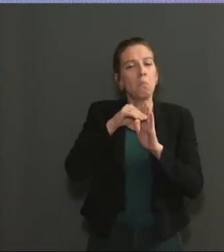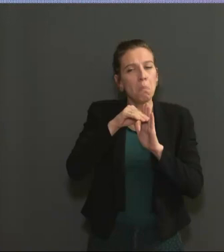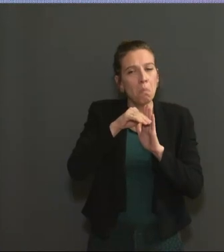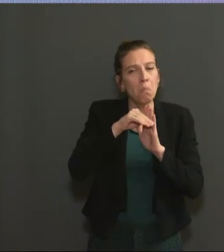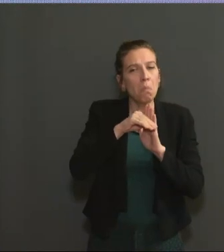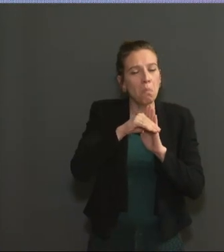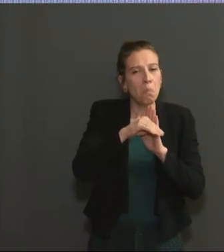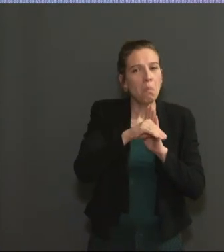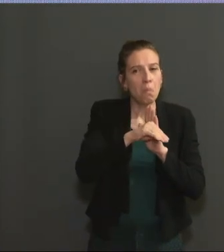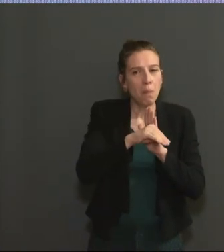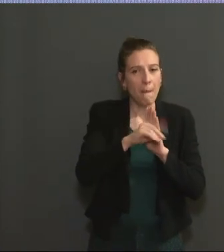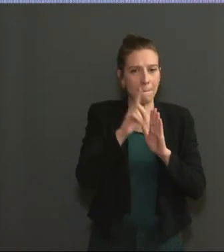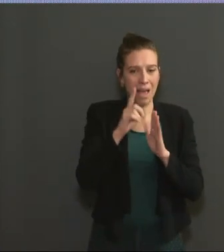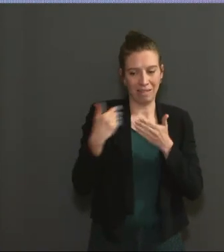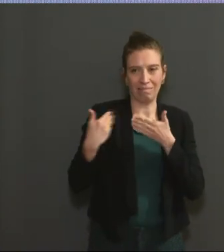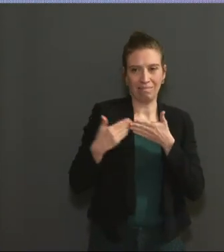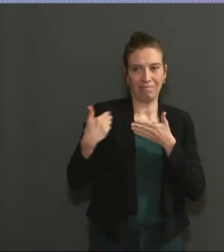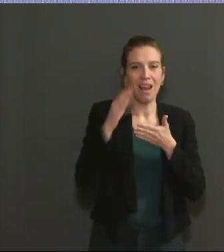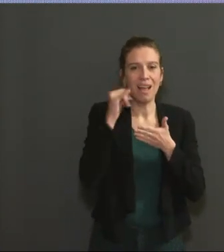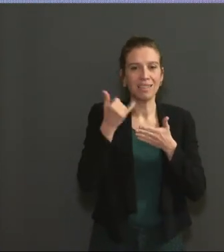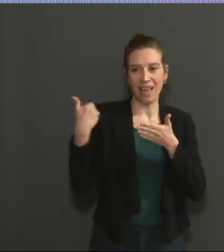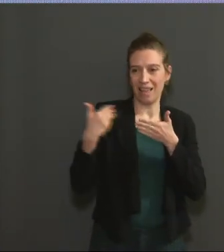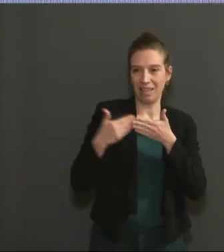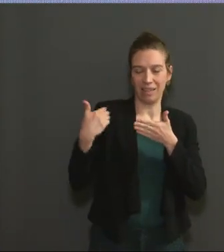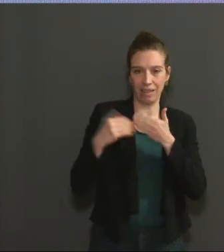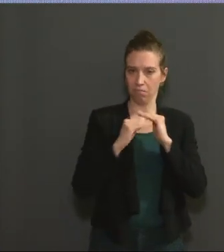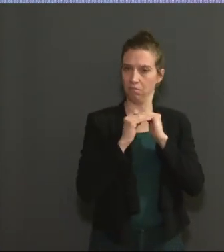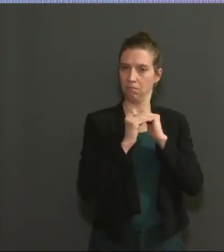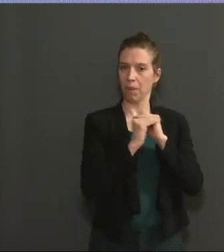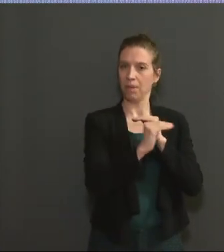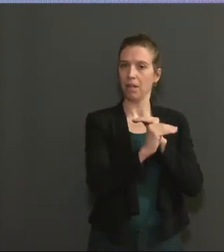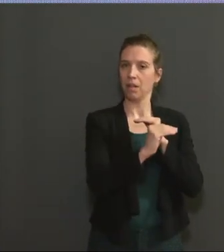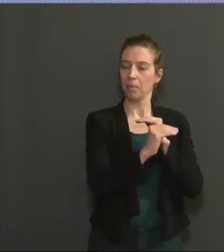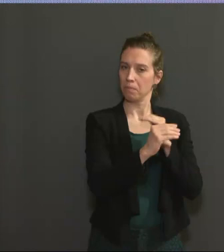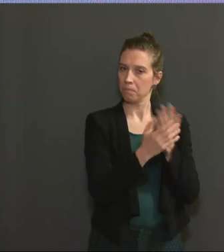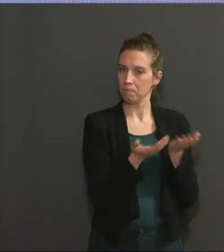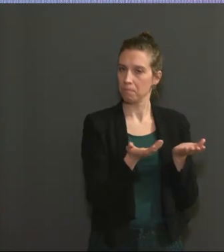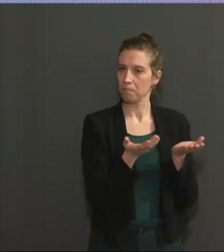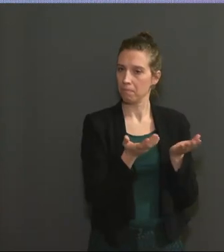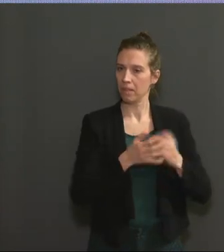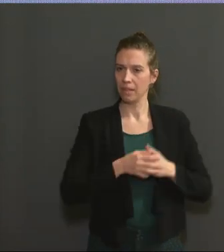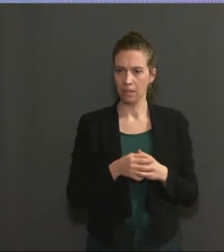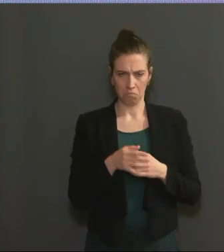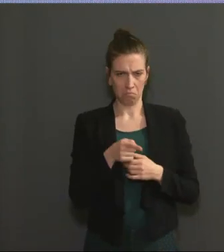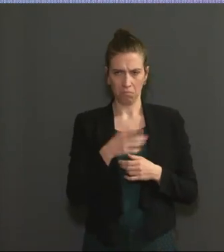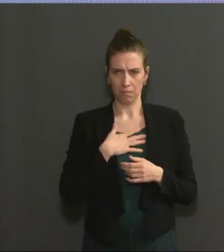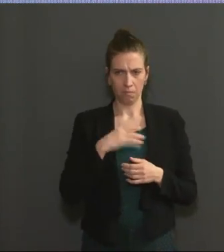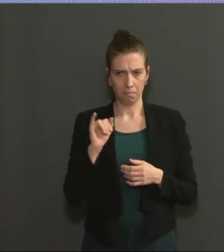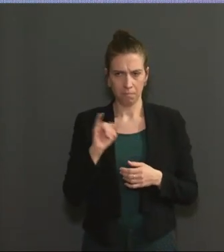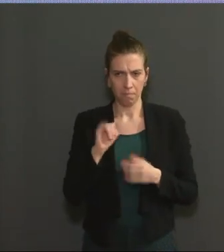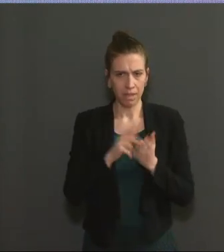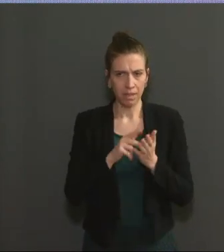dagen wijzen eerder op een stabilisatie deze trend is vooral duidelijk in Vlaanderen en de